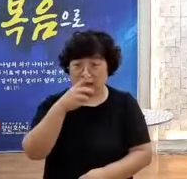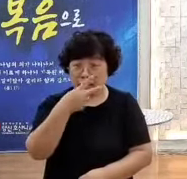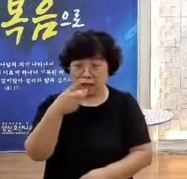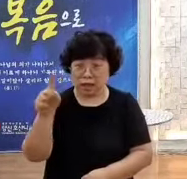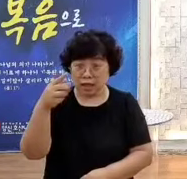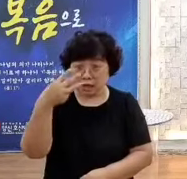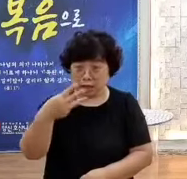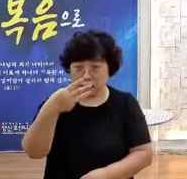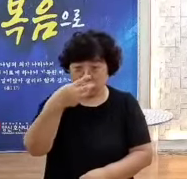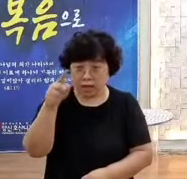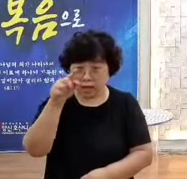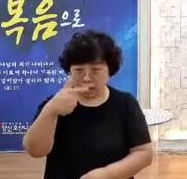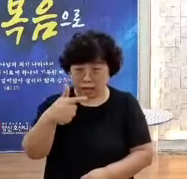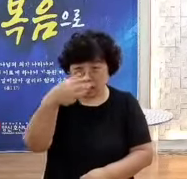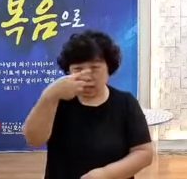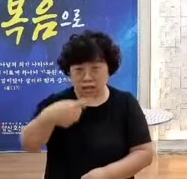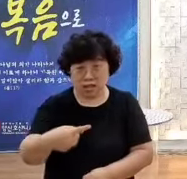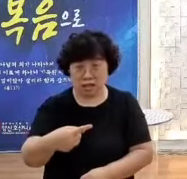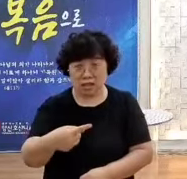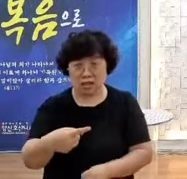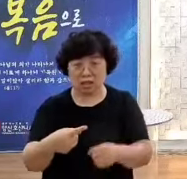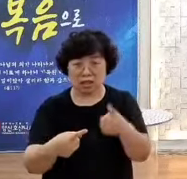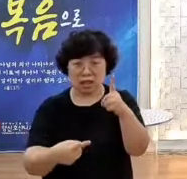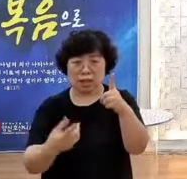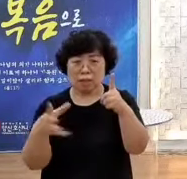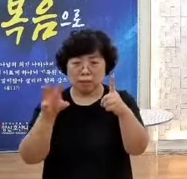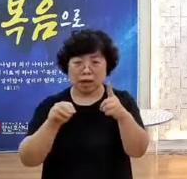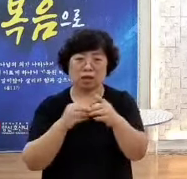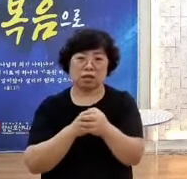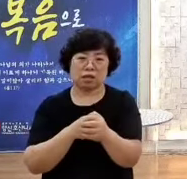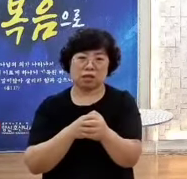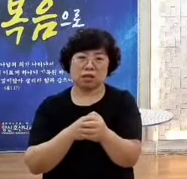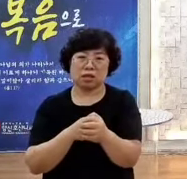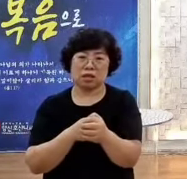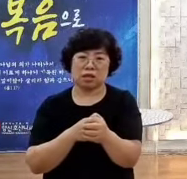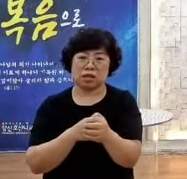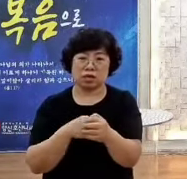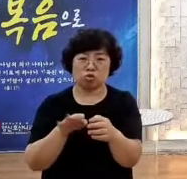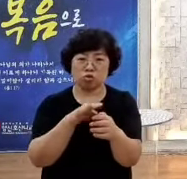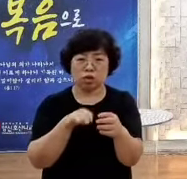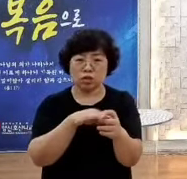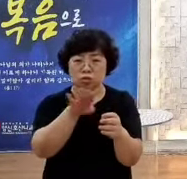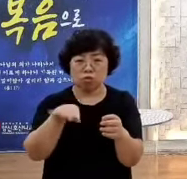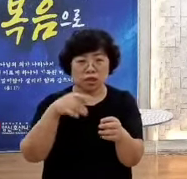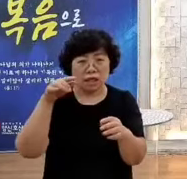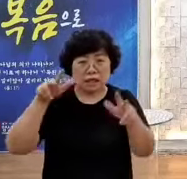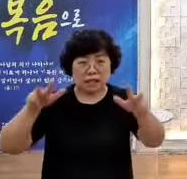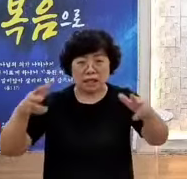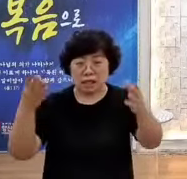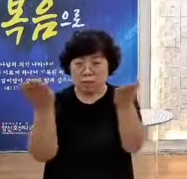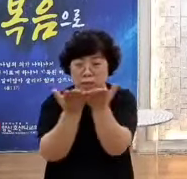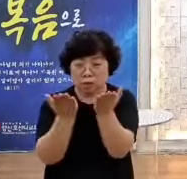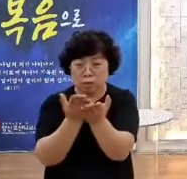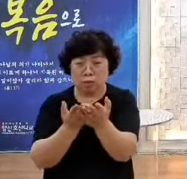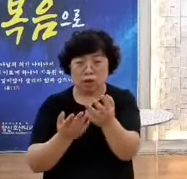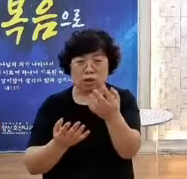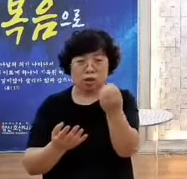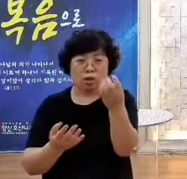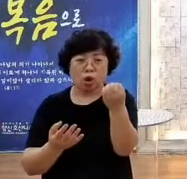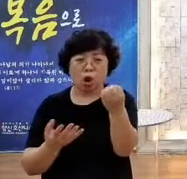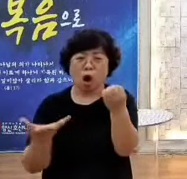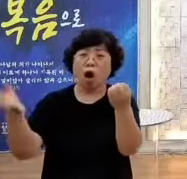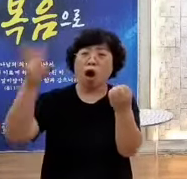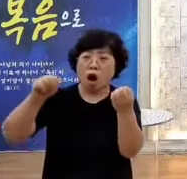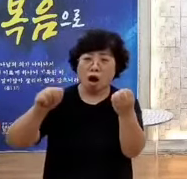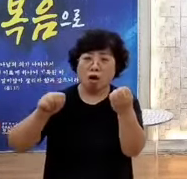이해해요. 예수님께서 1만 달란트 빚진 자의 이야기를 했는데 그게 뭘 말하는 걸까?